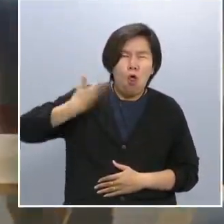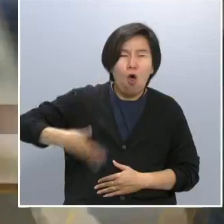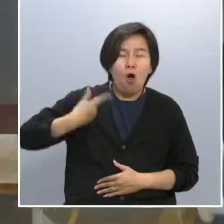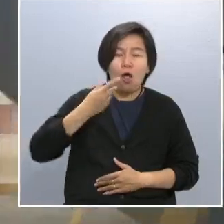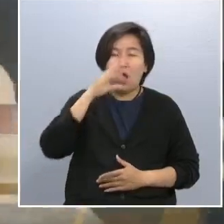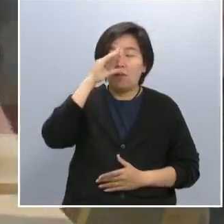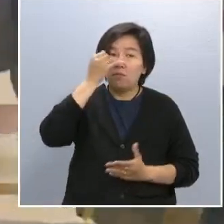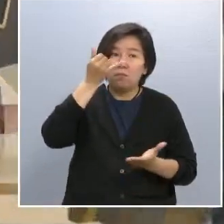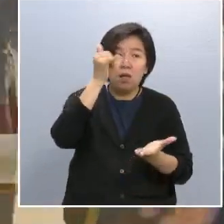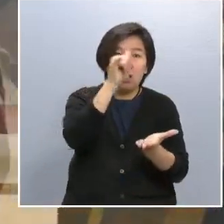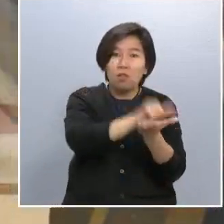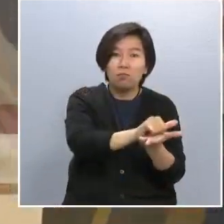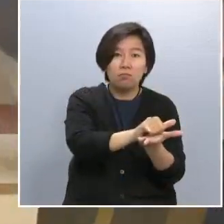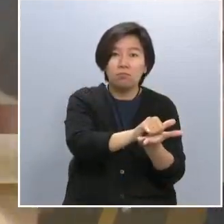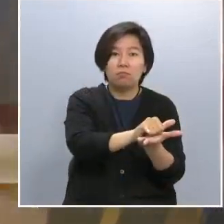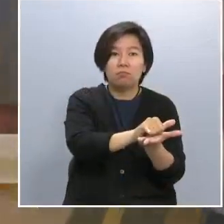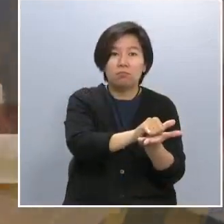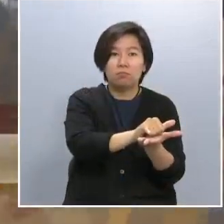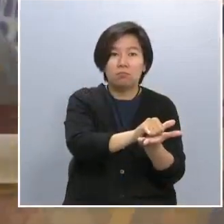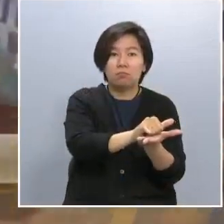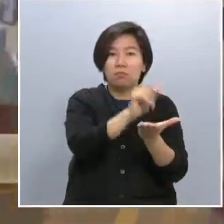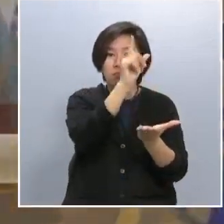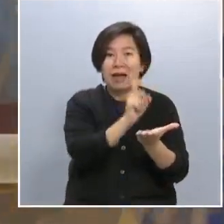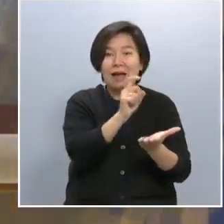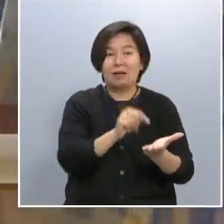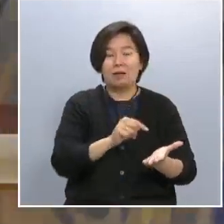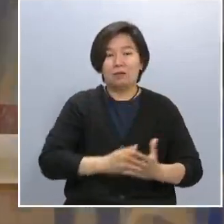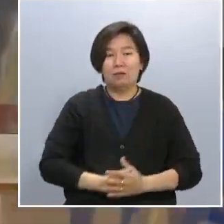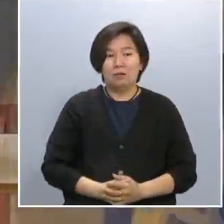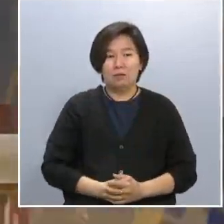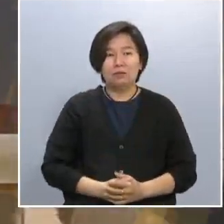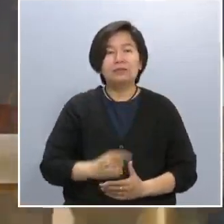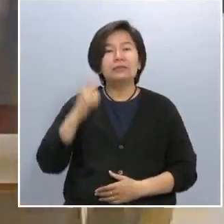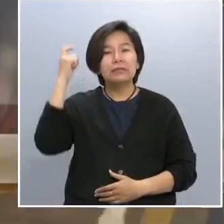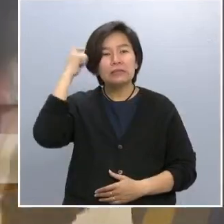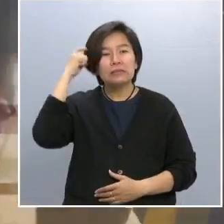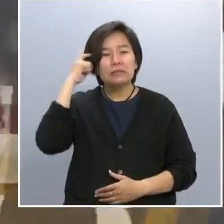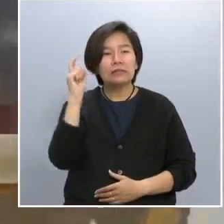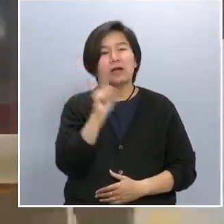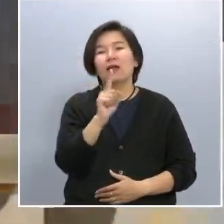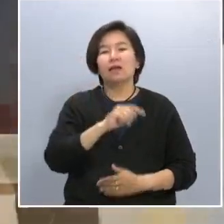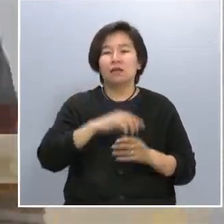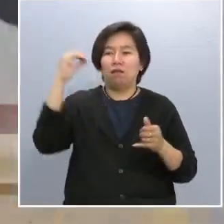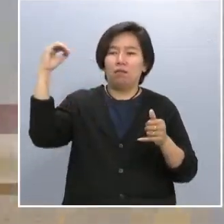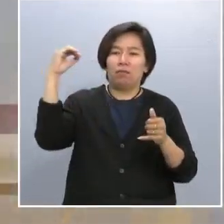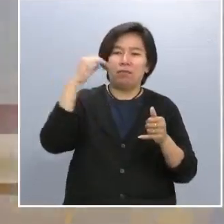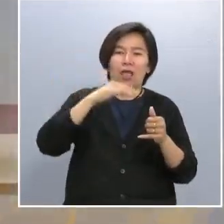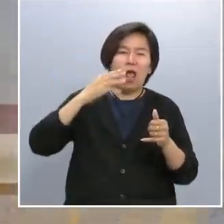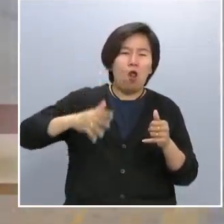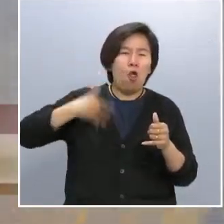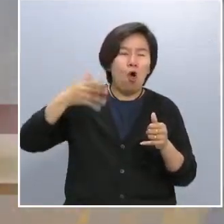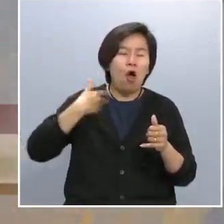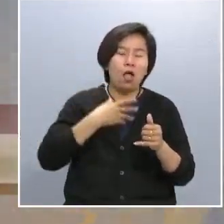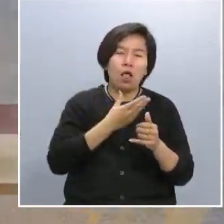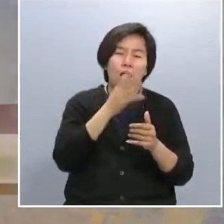ม แล้วล้มลงหมดสติจากนั้นเสียชีวิตเจ้าหน้าที่ก็คาดการว่าน่าจะเกิดจากฮีทสโตรกหรือว่าลมแดด